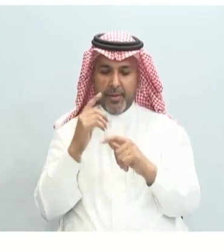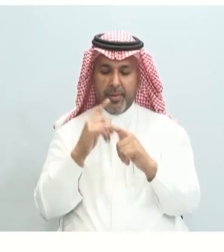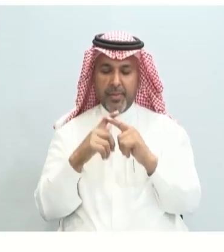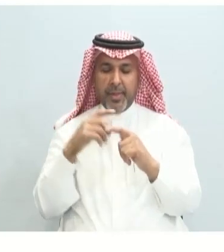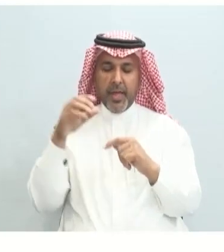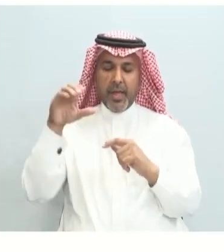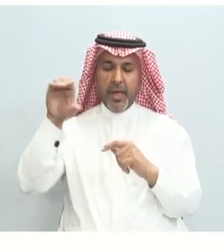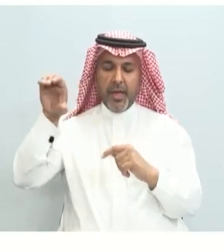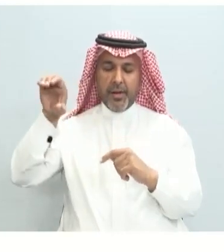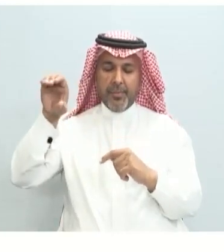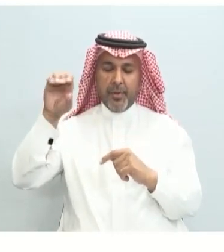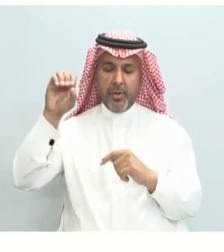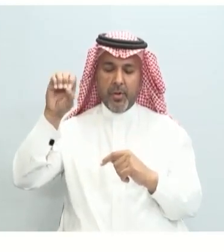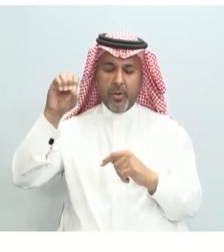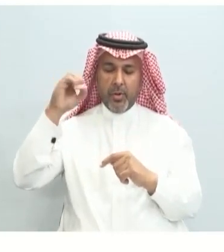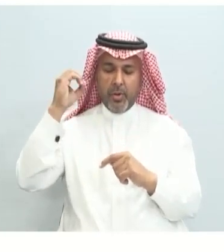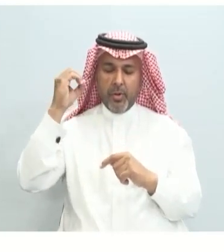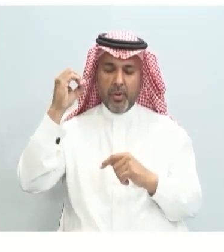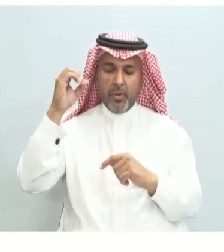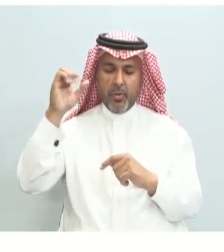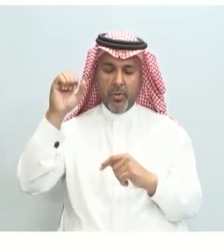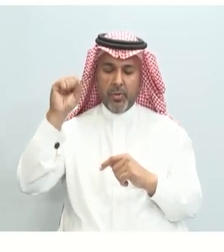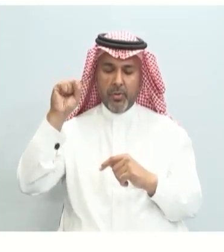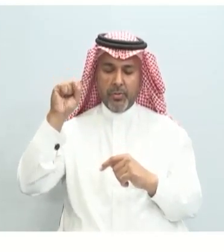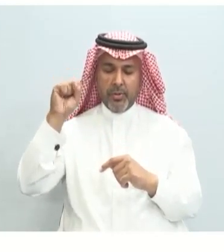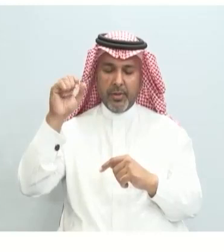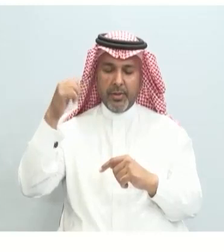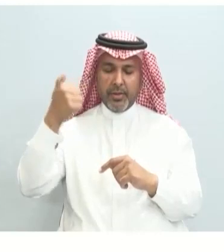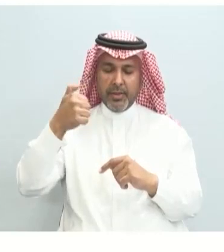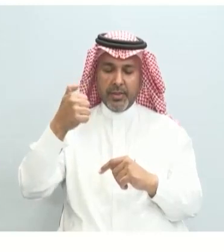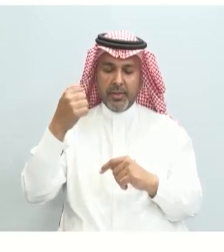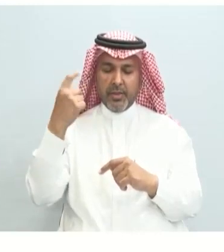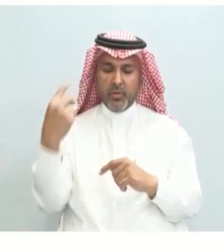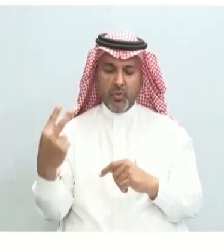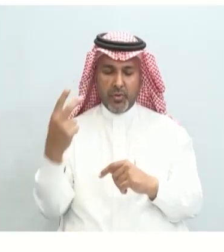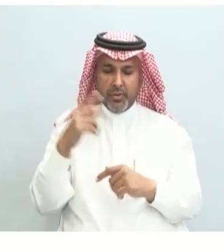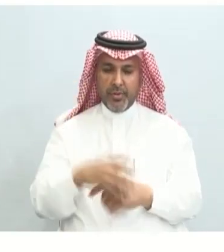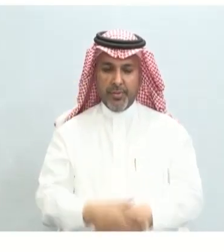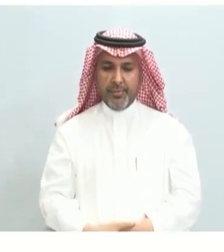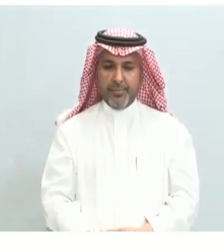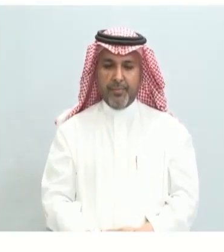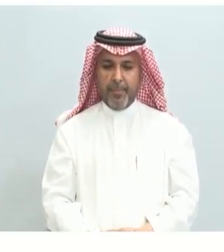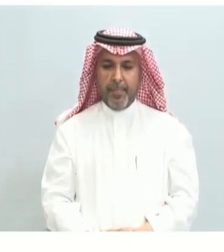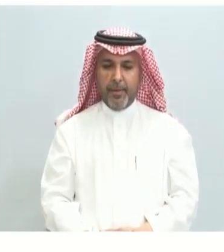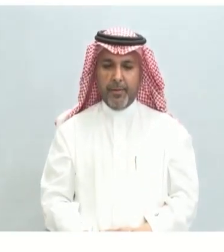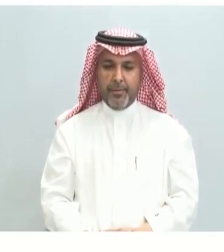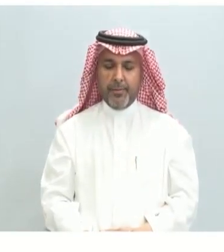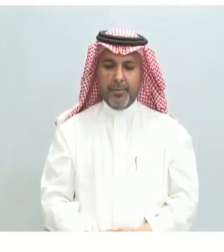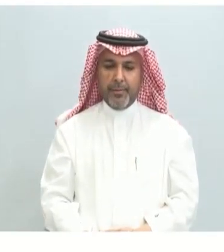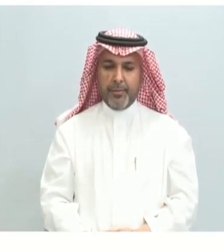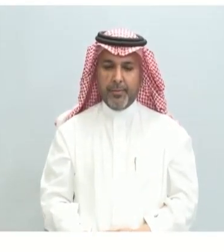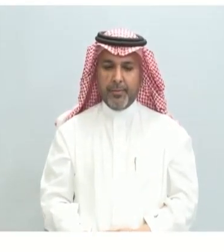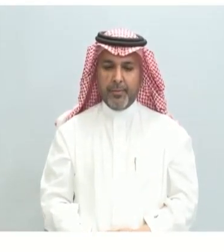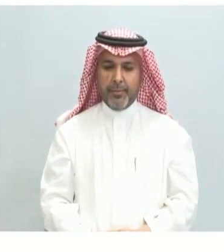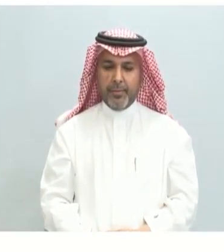3 في كوساين 60 طبعا هي تساوي نص كوساين 60 وبالتالي حيطلع الجواب معك جذر